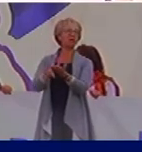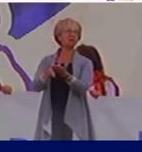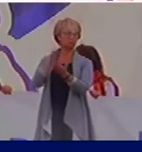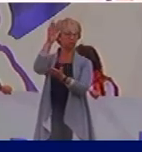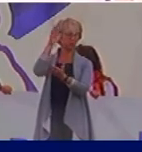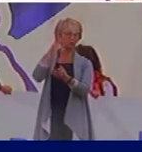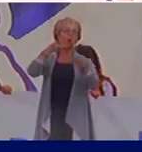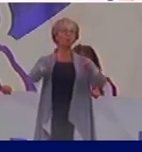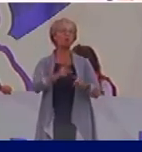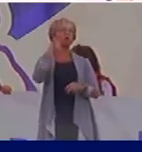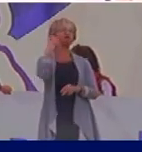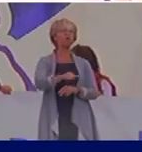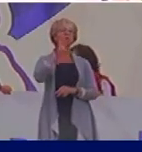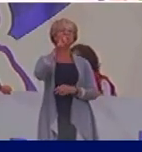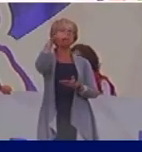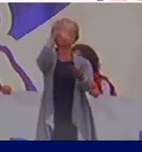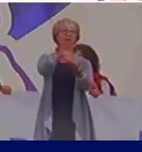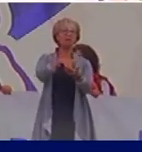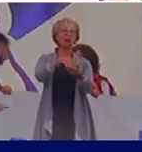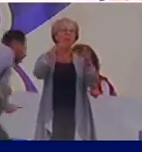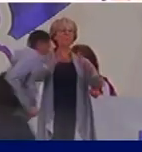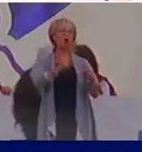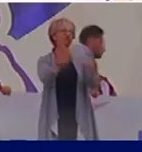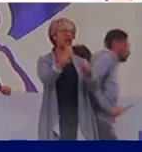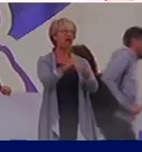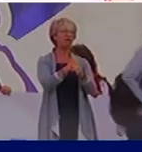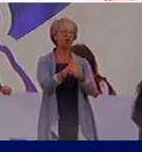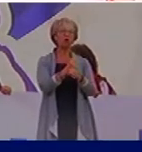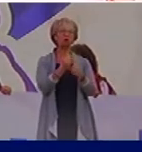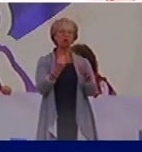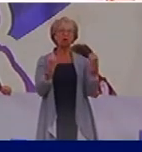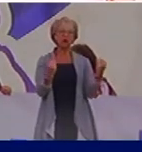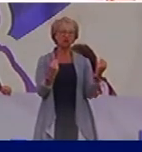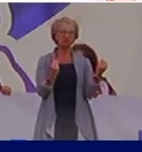lavoro, 130.000 posti di lavoro in più,